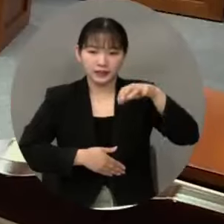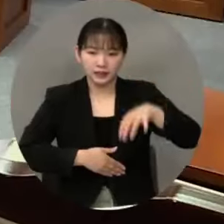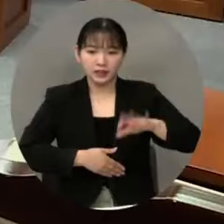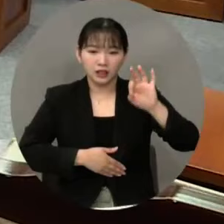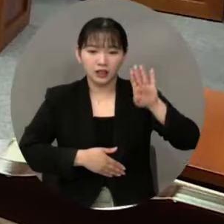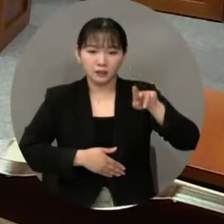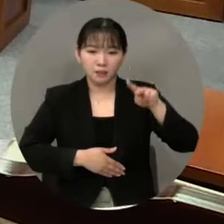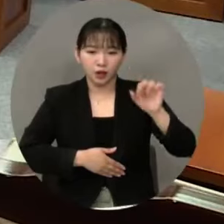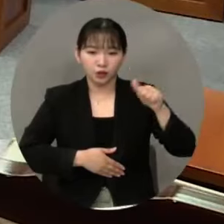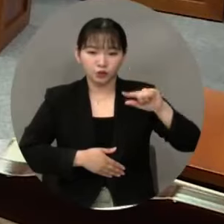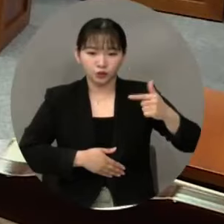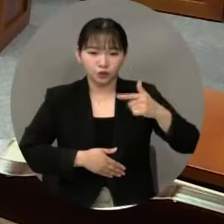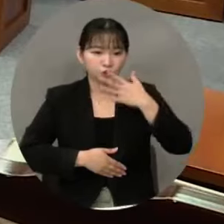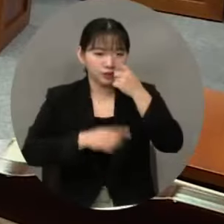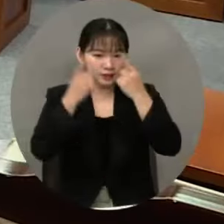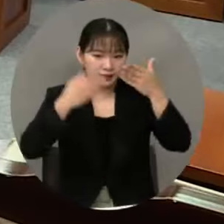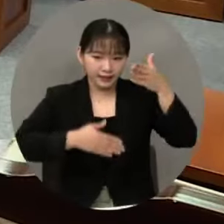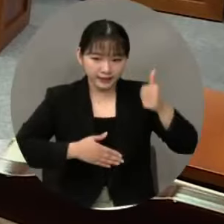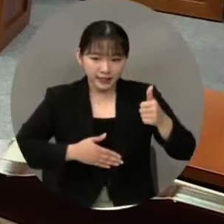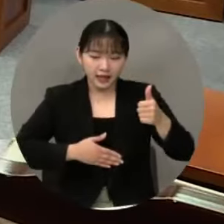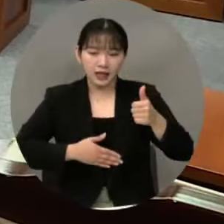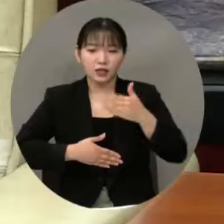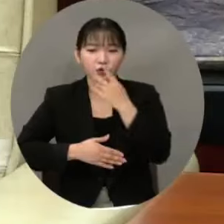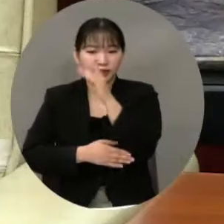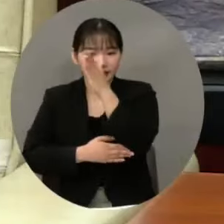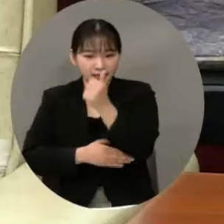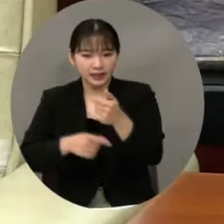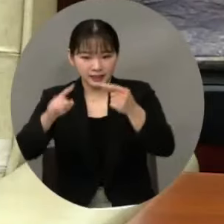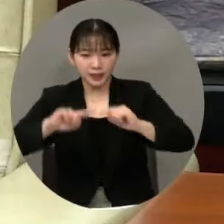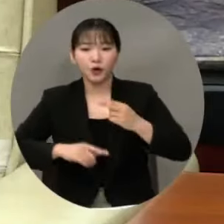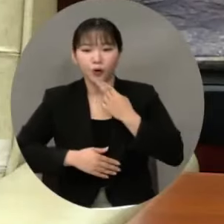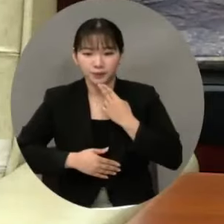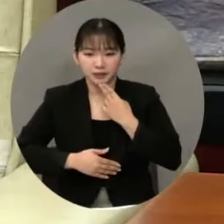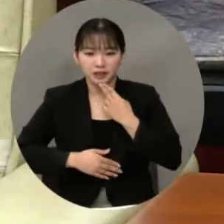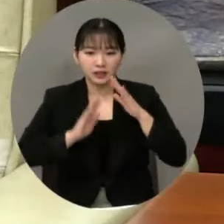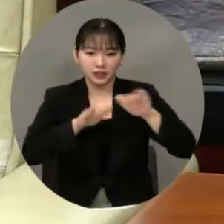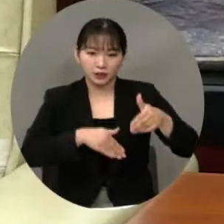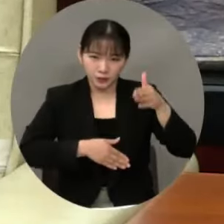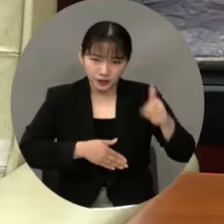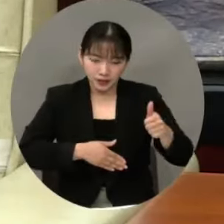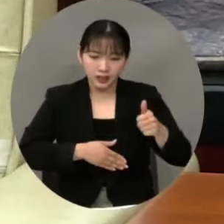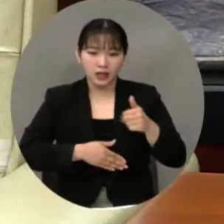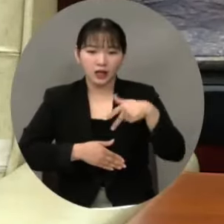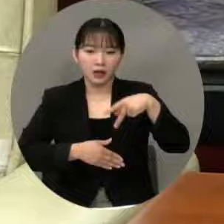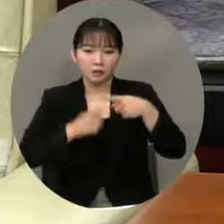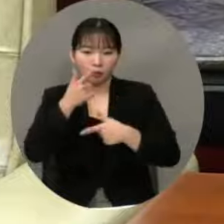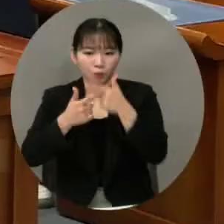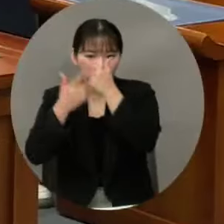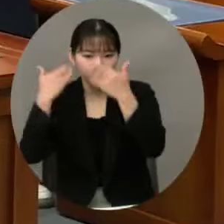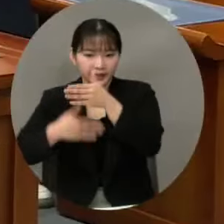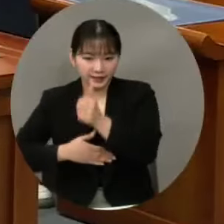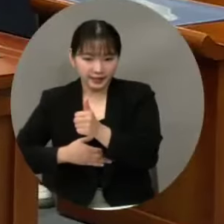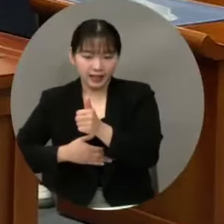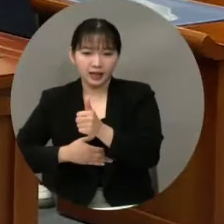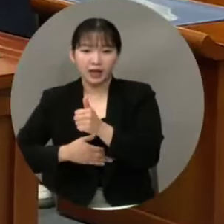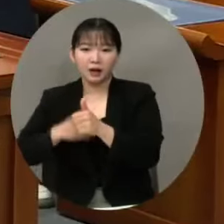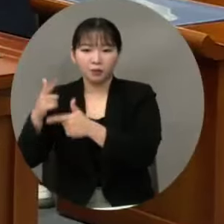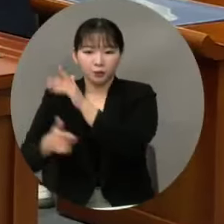이병훈 순천대 총장과 노광규 순천시장이 불참한 가운데 김현옥 전남지사, 송하철 목포대 총장,